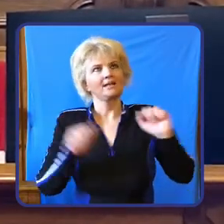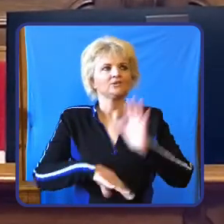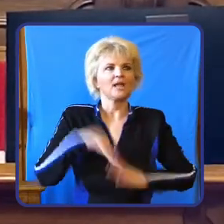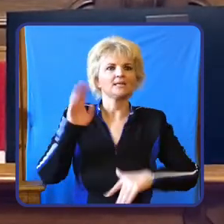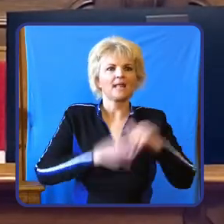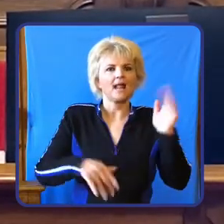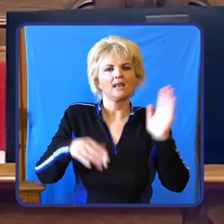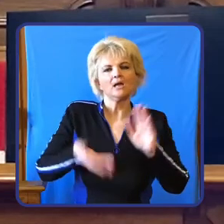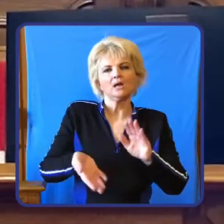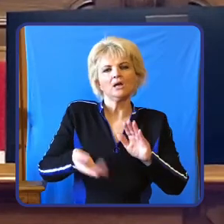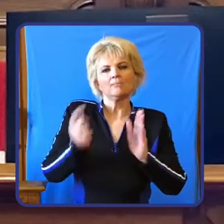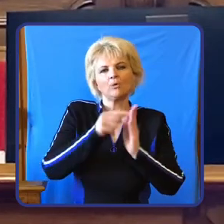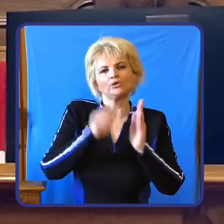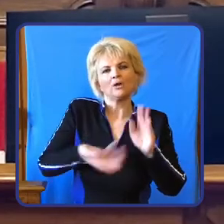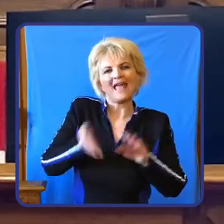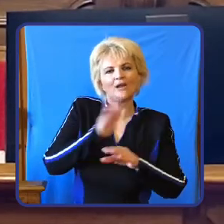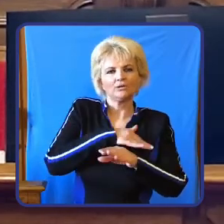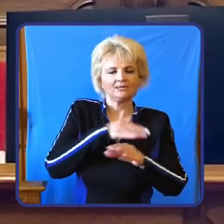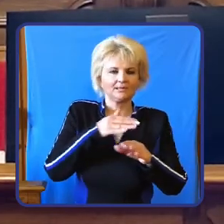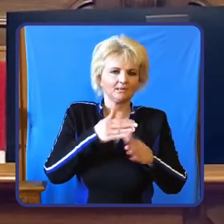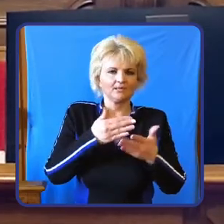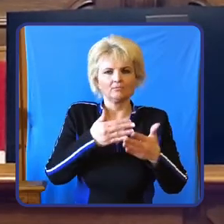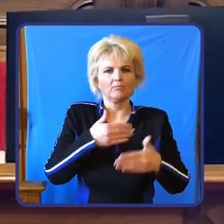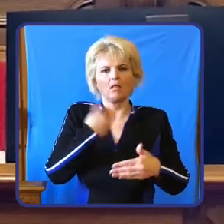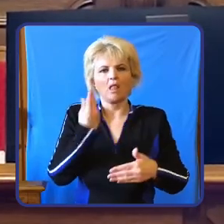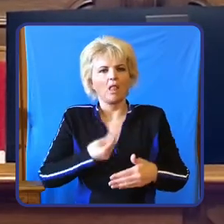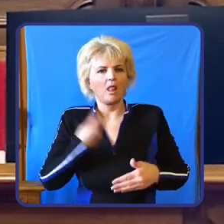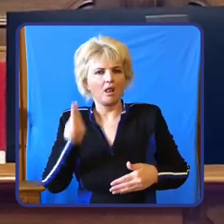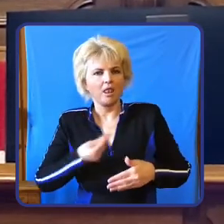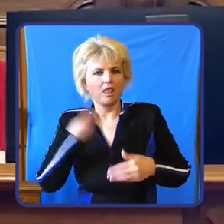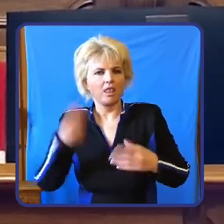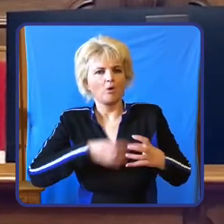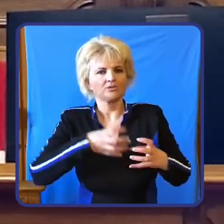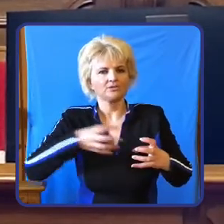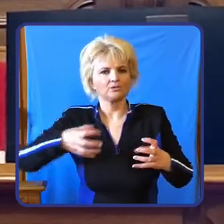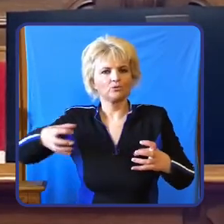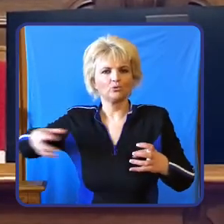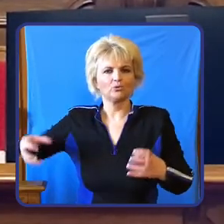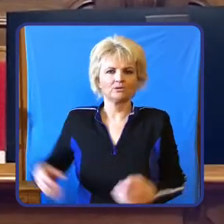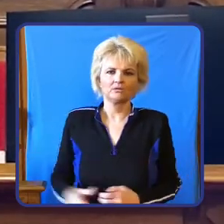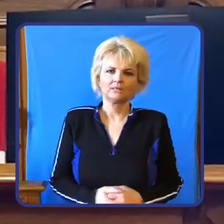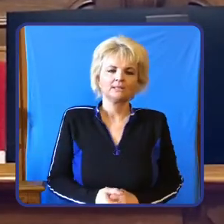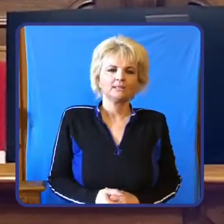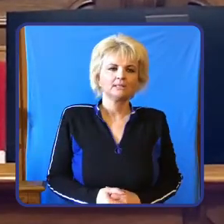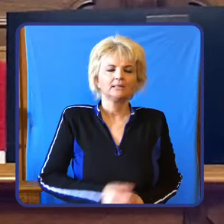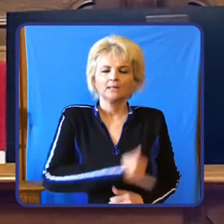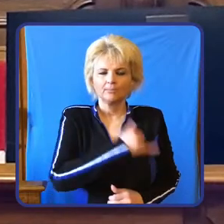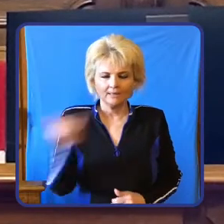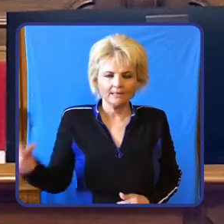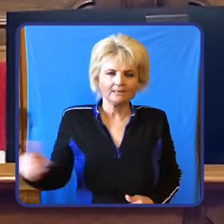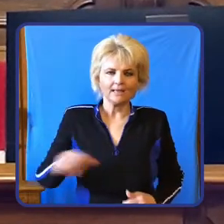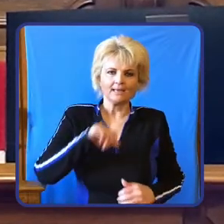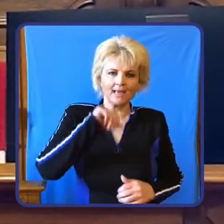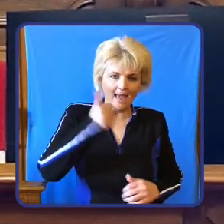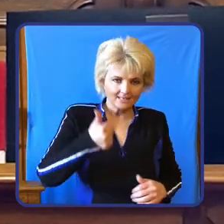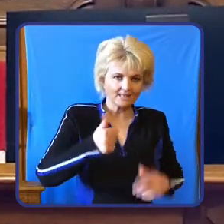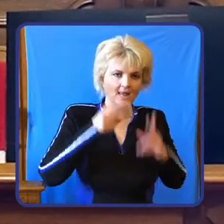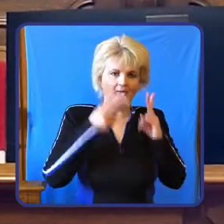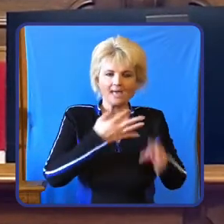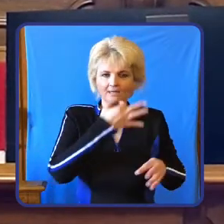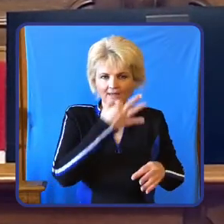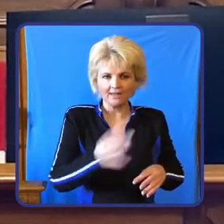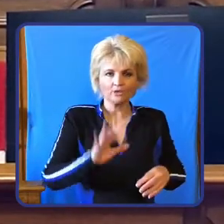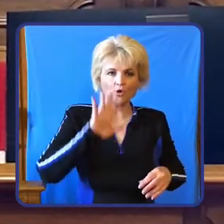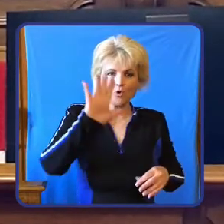előtti sokszor hosszadalmas viták beszélgetése kapcsán. Úgyhogy mindenki egy alkalommal szólalhat